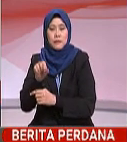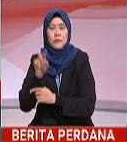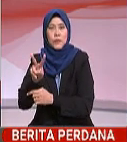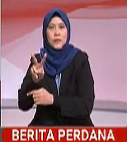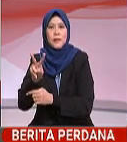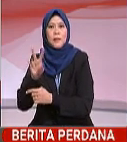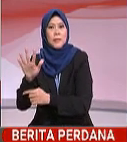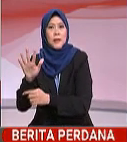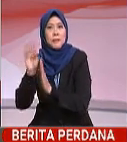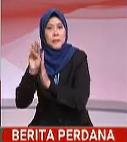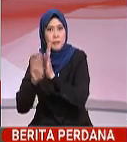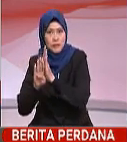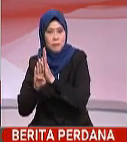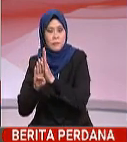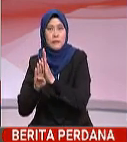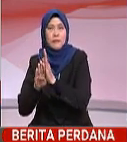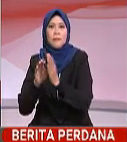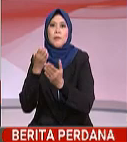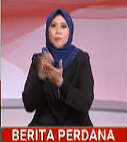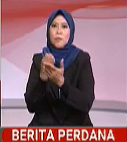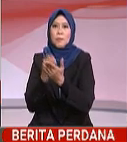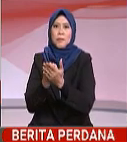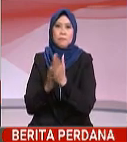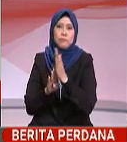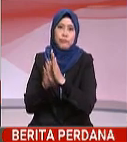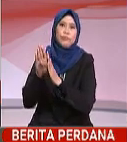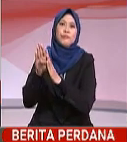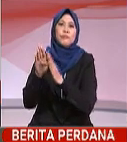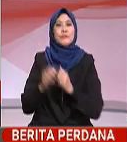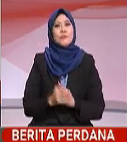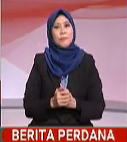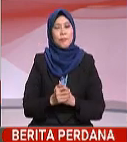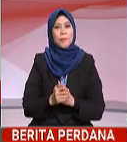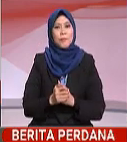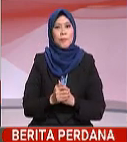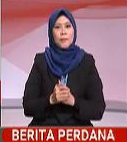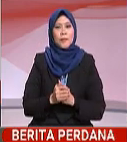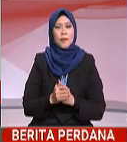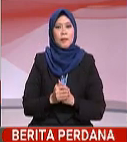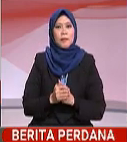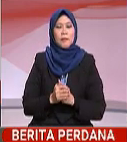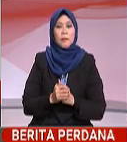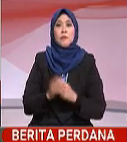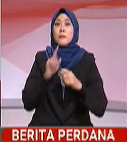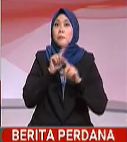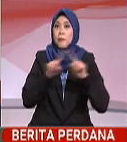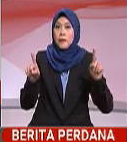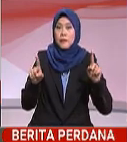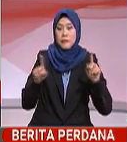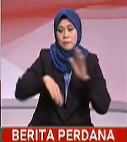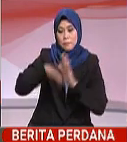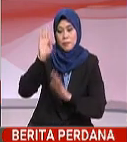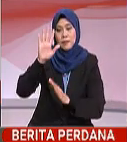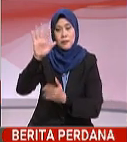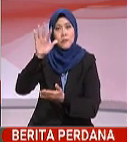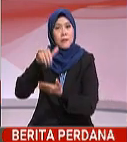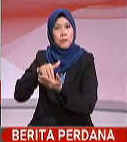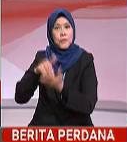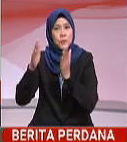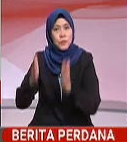9.25 bilion kepada ekonomi negara. Selain daripada itu, lebih 5,000